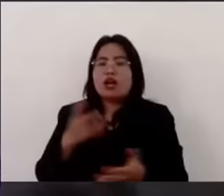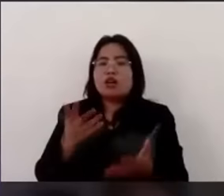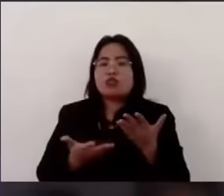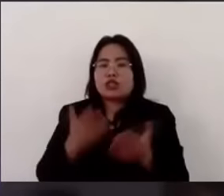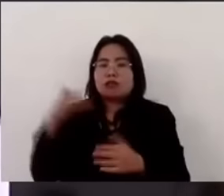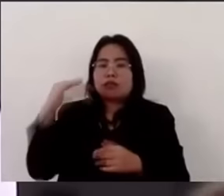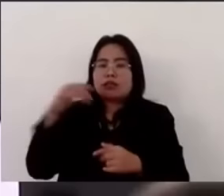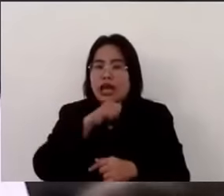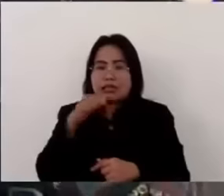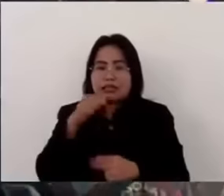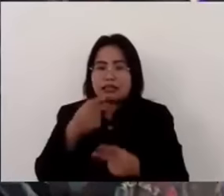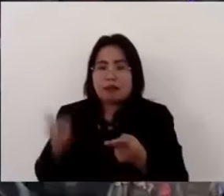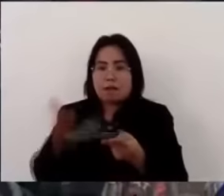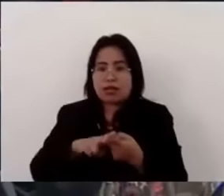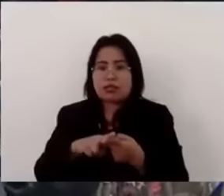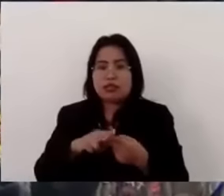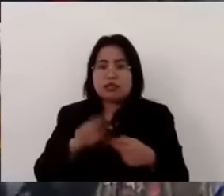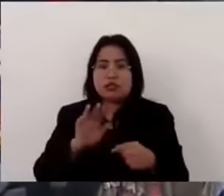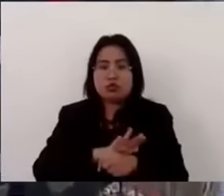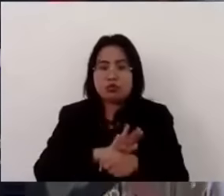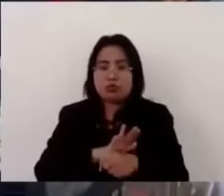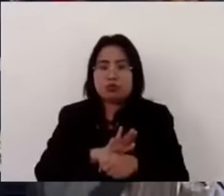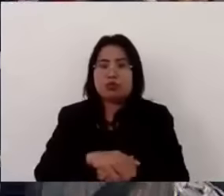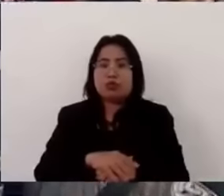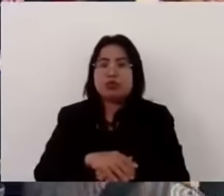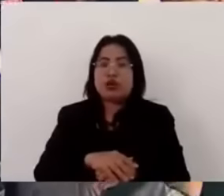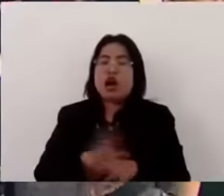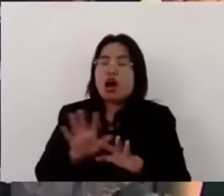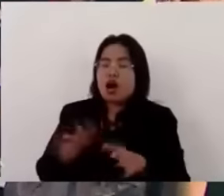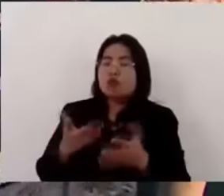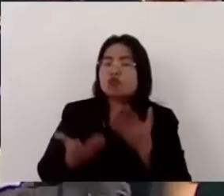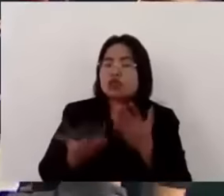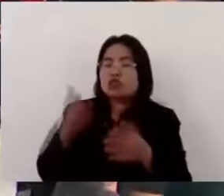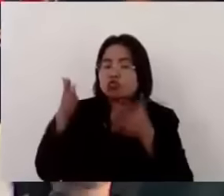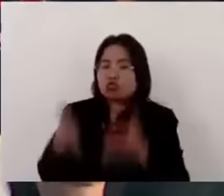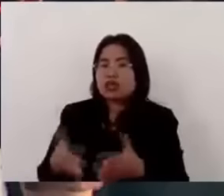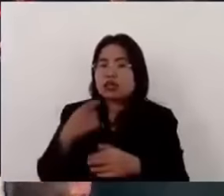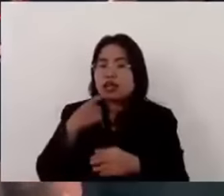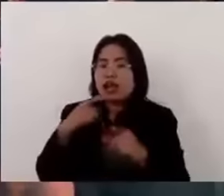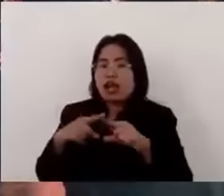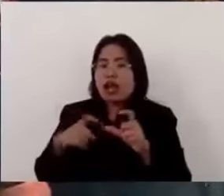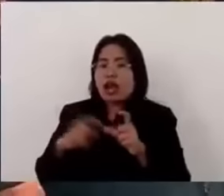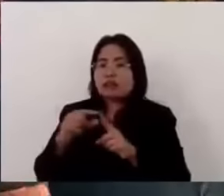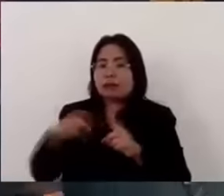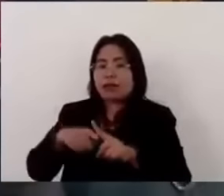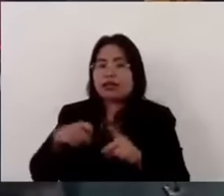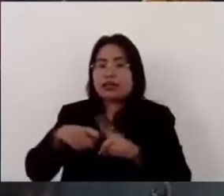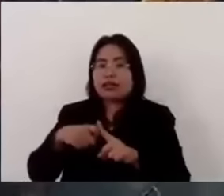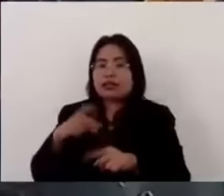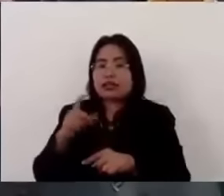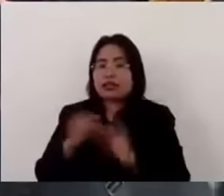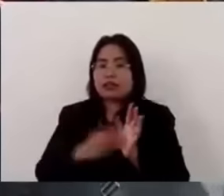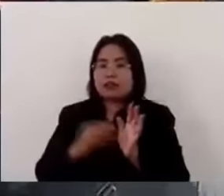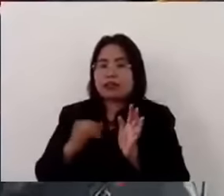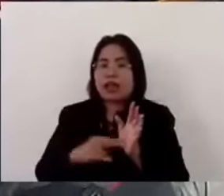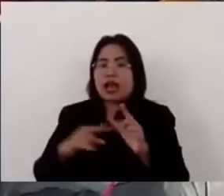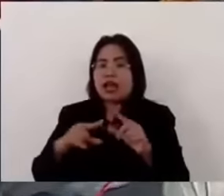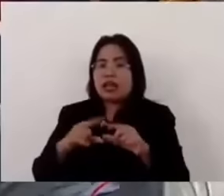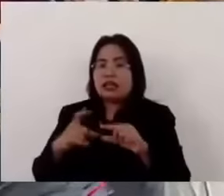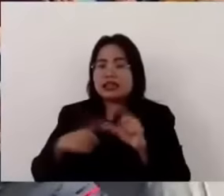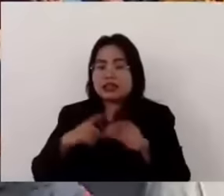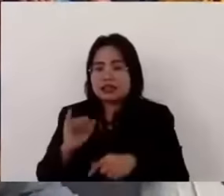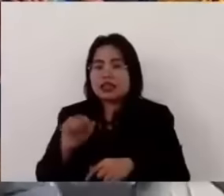tambahin cukup terutama yang aspek tadi kriminalisasi menurut sayaek kriminalisasi harus hati-hati